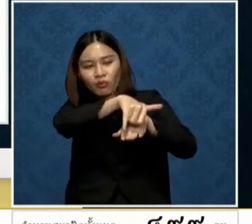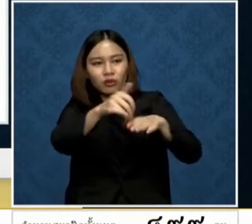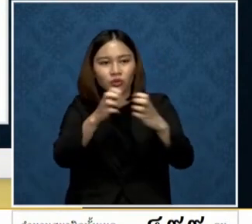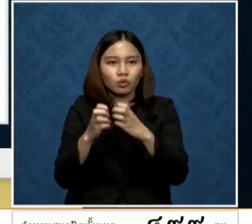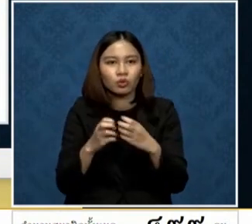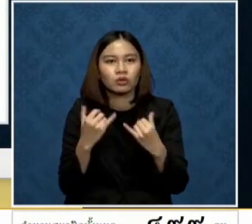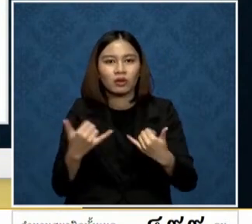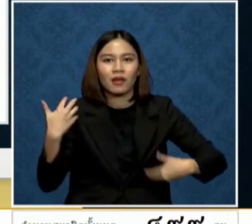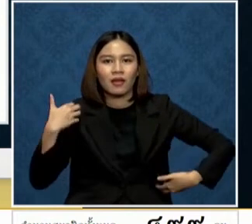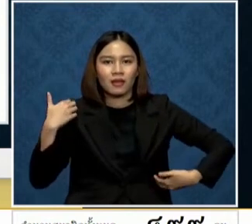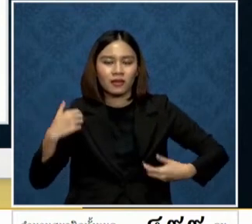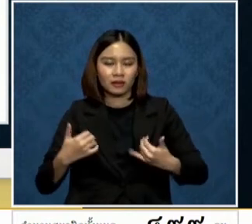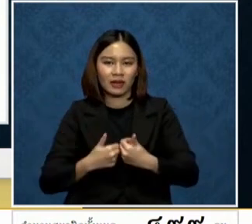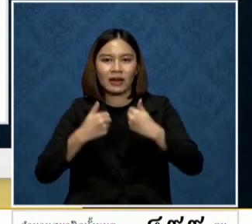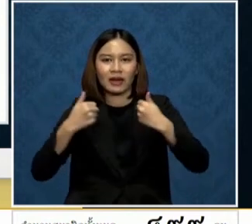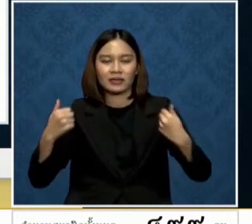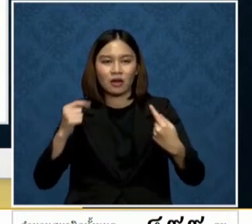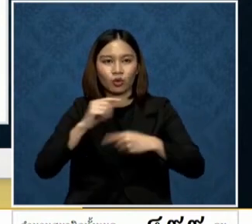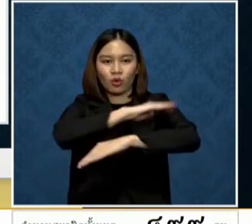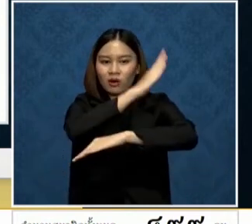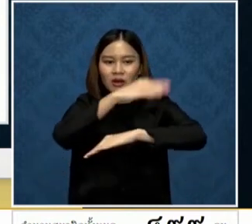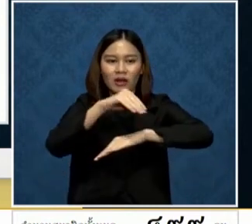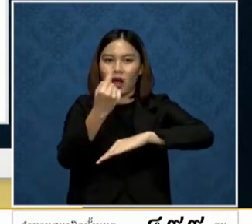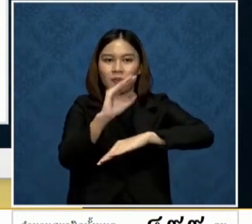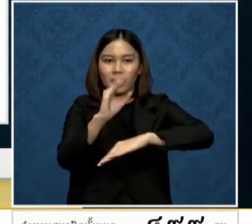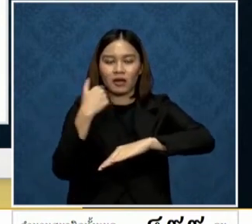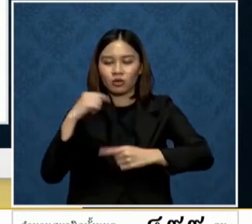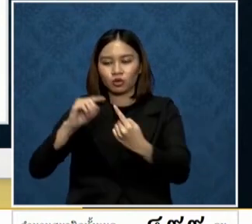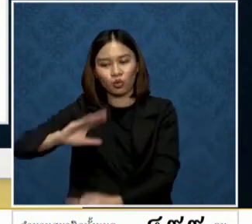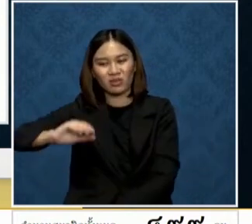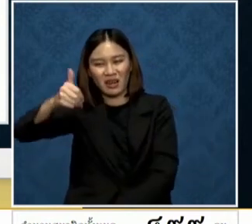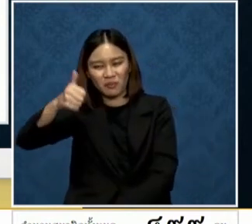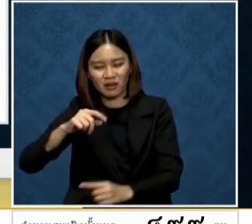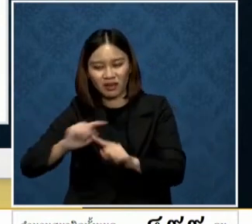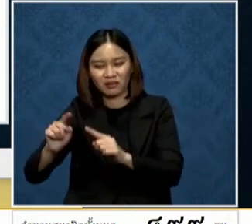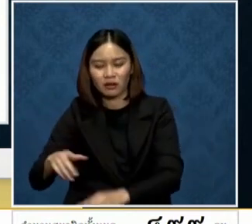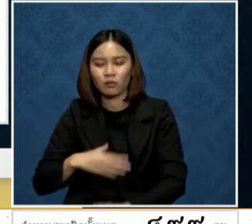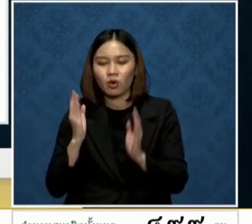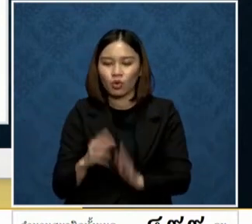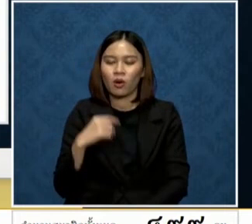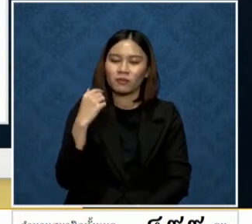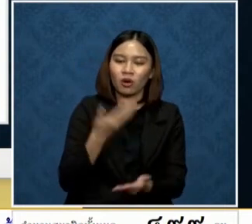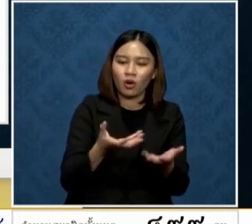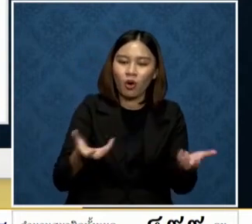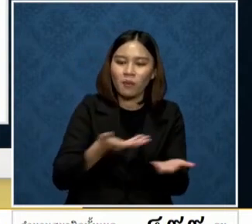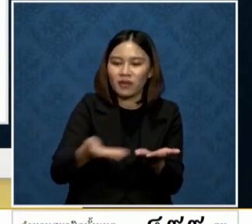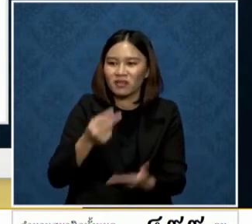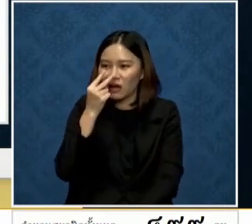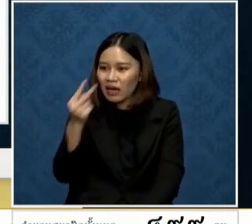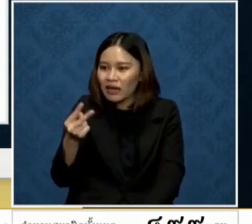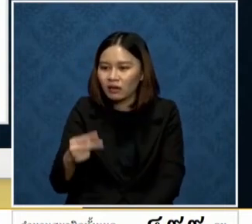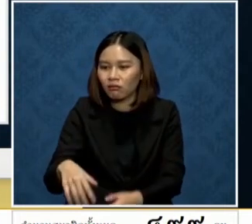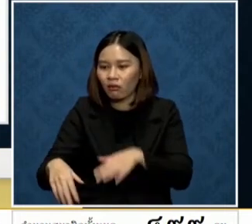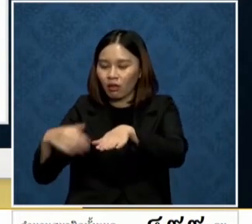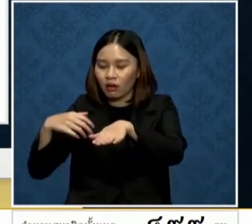ตอนนี้ลิงเขาขยายพื้นที่ออกไปแล้วเขาไม่อยู่แค่บนเขานะคะเขาไปในเมืองเลยค่ะประชาชนจะไปซื้อของในเมืองก็ออกมาก็จะเจอลิงปีนรถ